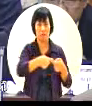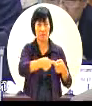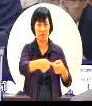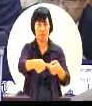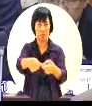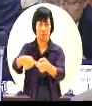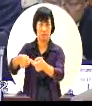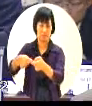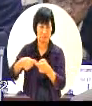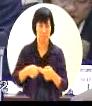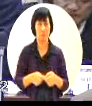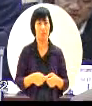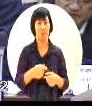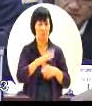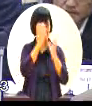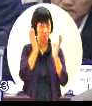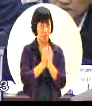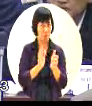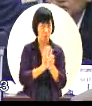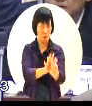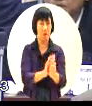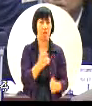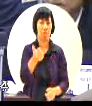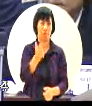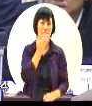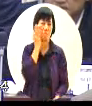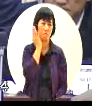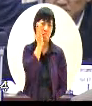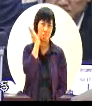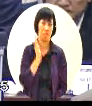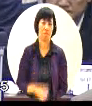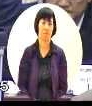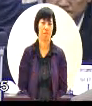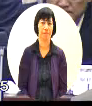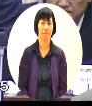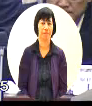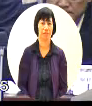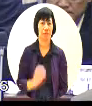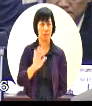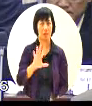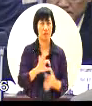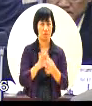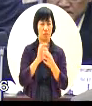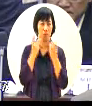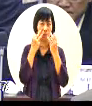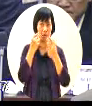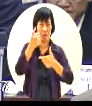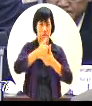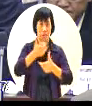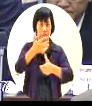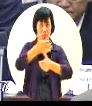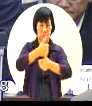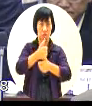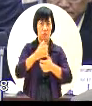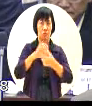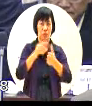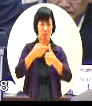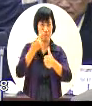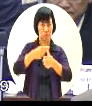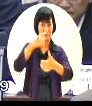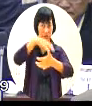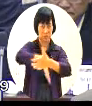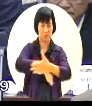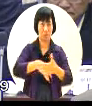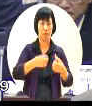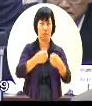呢？伫推动会较顺速。啊，所以这个部门牵涉到迄个营建署，因为迄部门营建署，所以阮内部哎，拄啊去，阮家咧